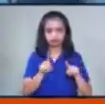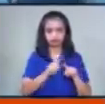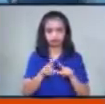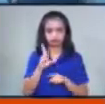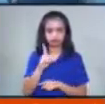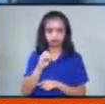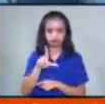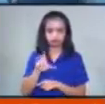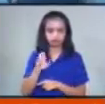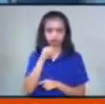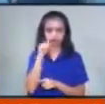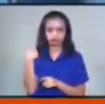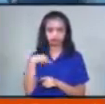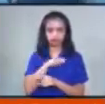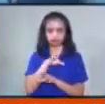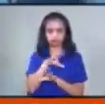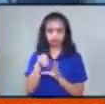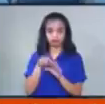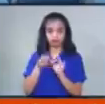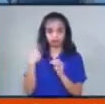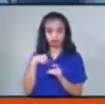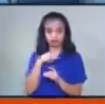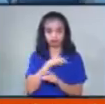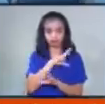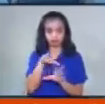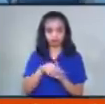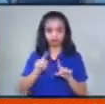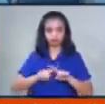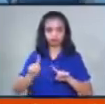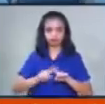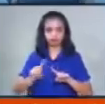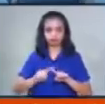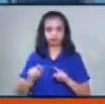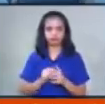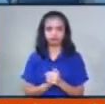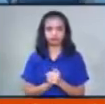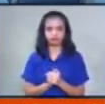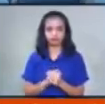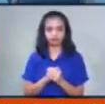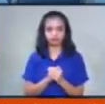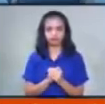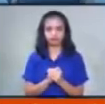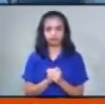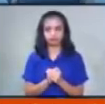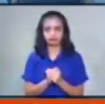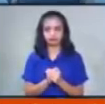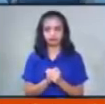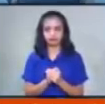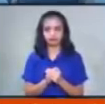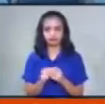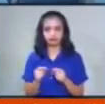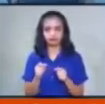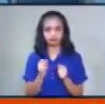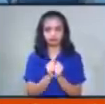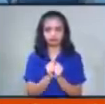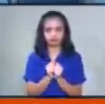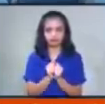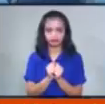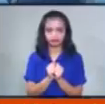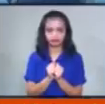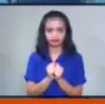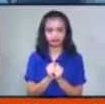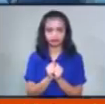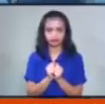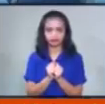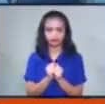nagdole na, hindi kami kasama. Pag kami kasama, iba yun, sir. Hindi naman sa pagbubuhat ng bangko. Maraming pag kami kasama,